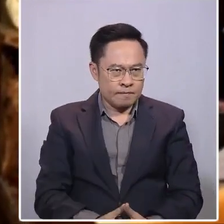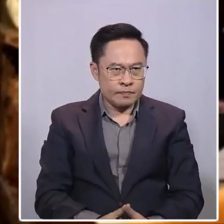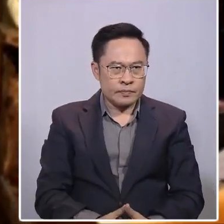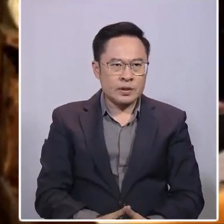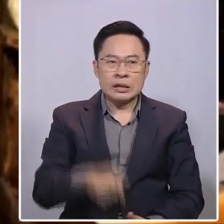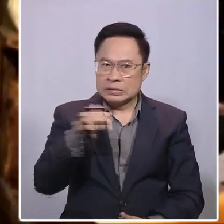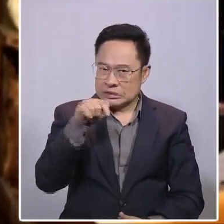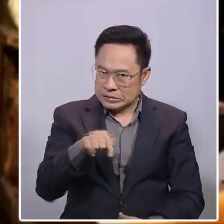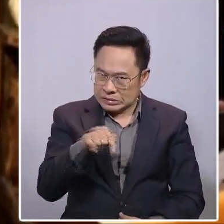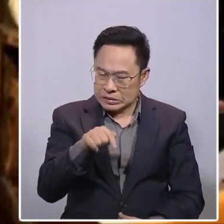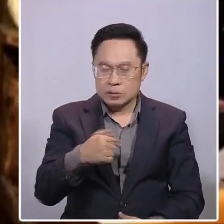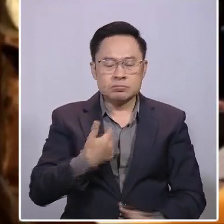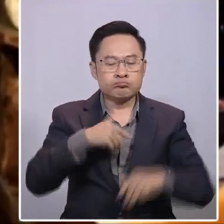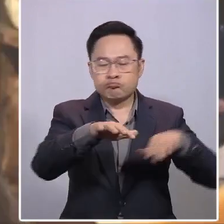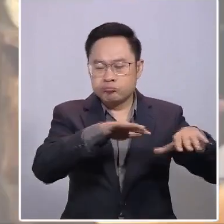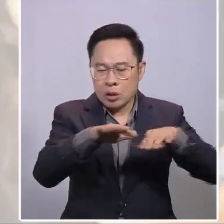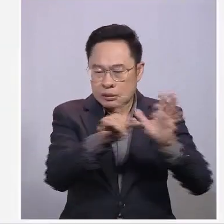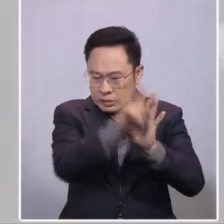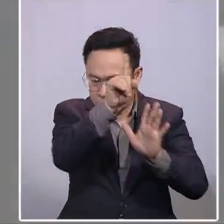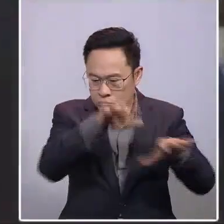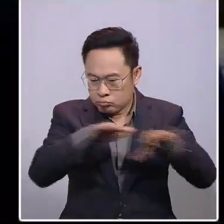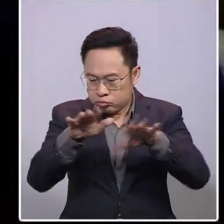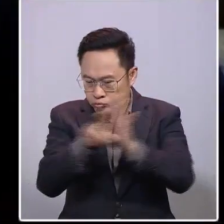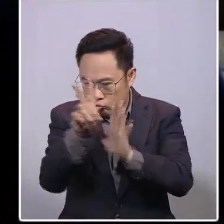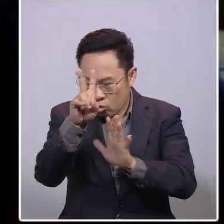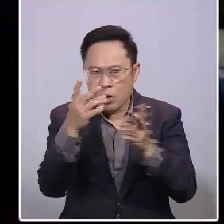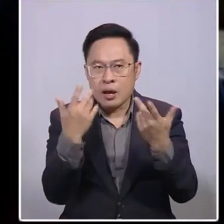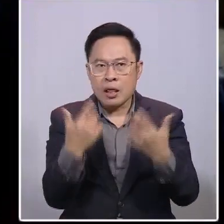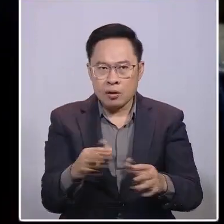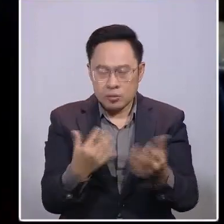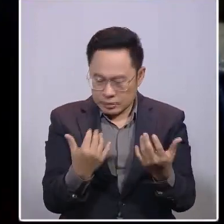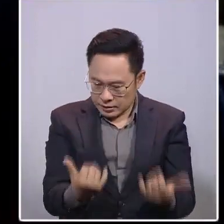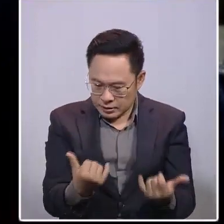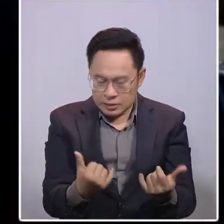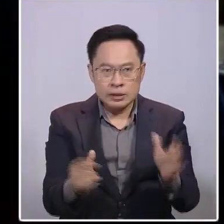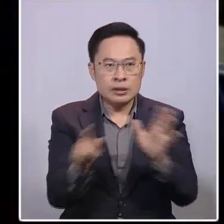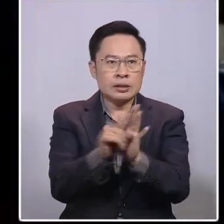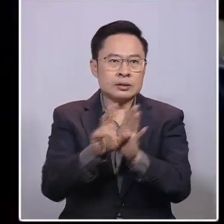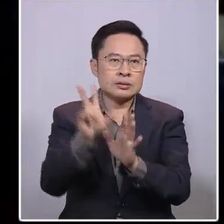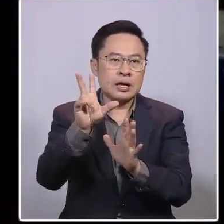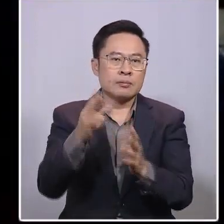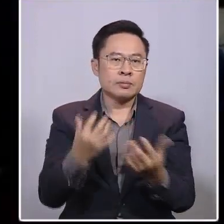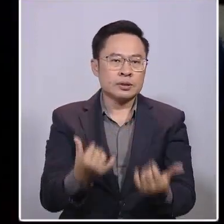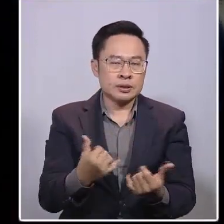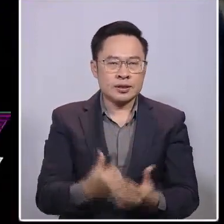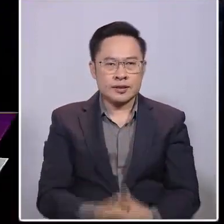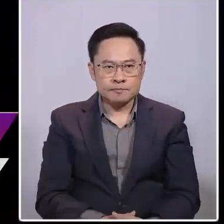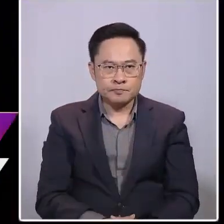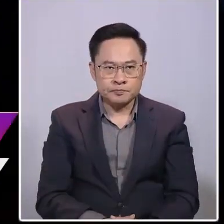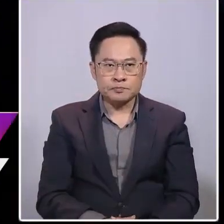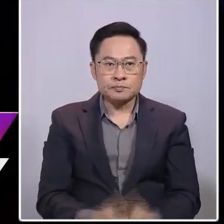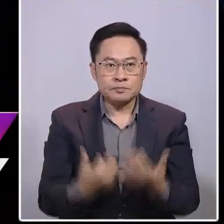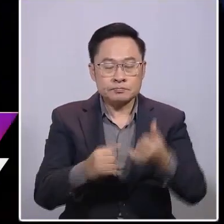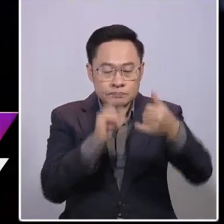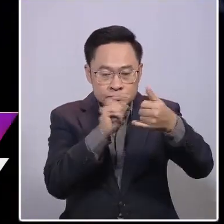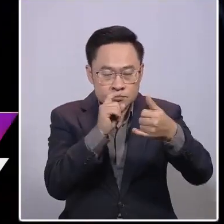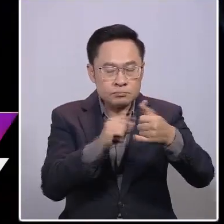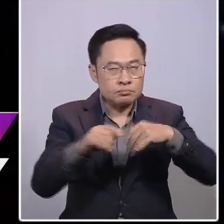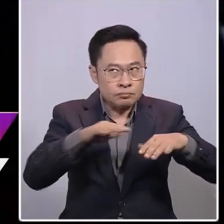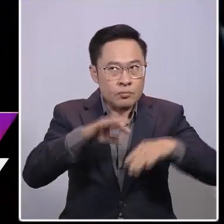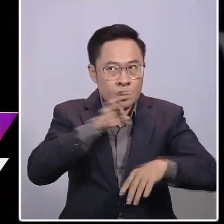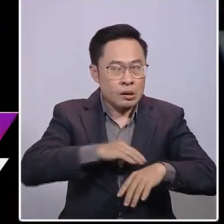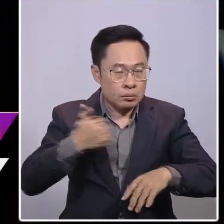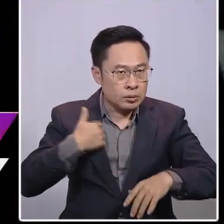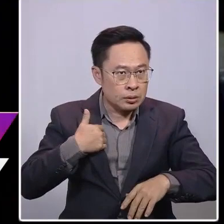หวที่นี่มา2ครั้งแล้วมันก็เลยชิน แผ่นดินไหวตอนนั้นเราทำอะไรอยู่ครับ โรงพักอยู่ค่ะ รู้สึกได้เลยใช่ไ